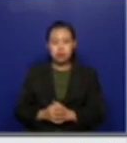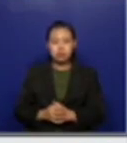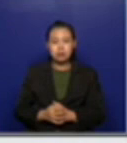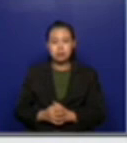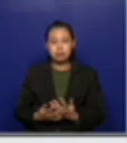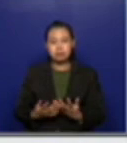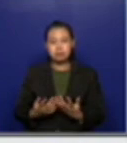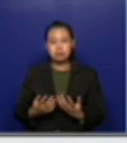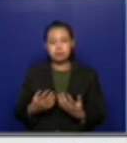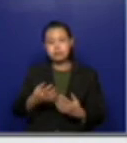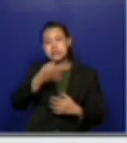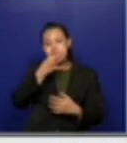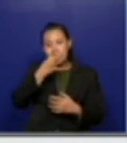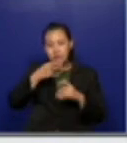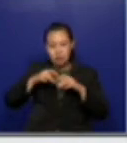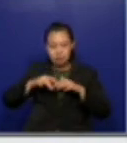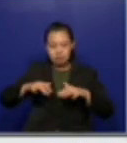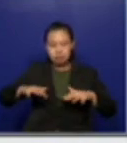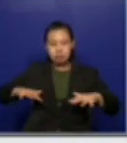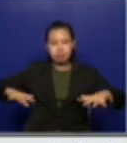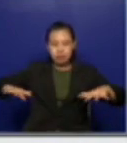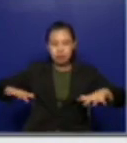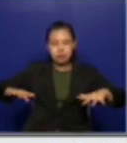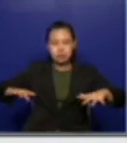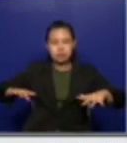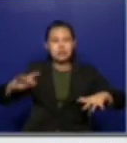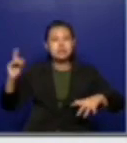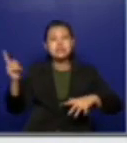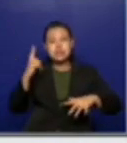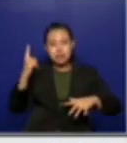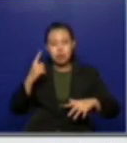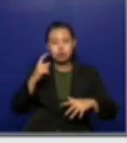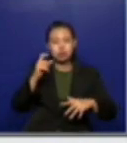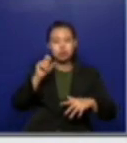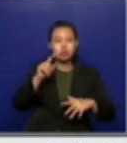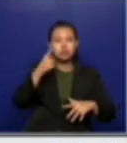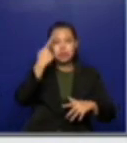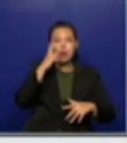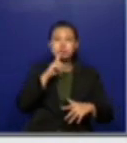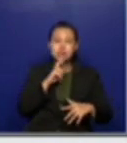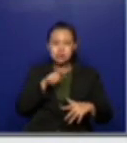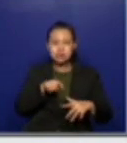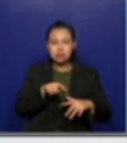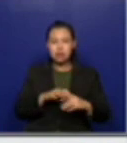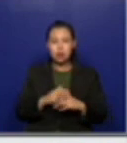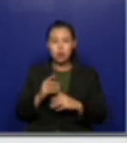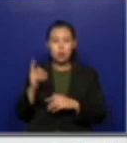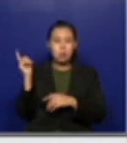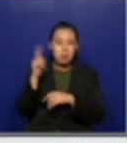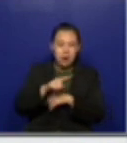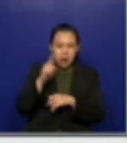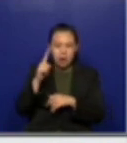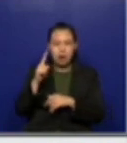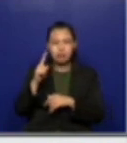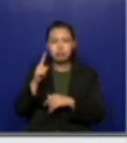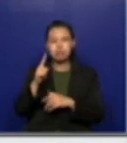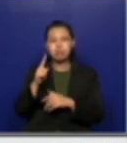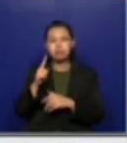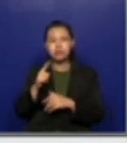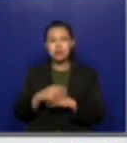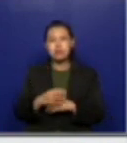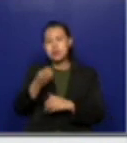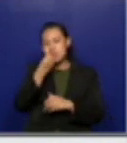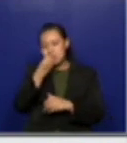แสนศุกร์เสาร์อาทิตย์จันทร์โอ้โหท่านนายกบางแสนเนี่ยไปกลับเนี่ยบางคนเขาหิ้วของไปกินเฉยๆเ